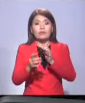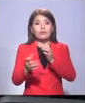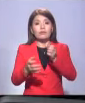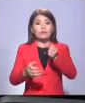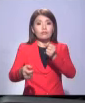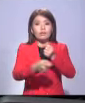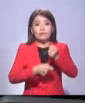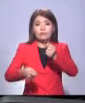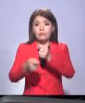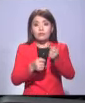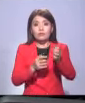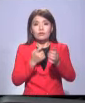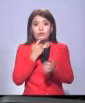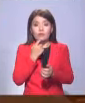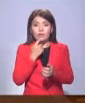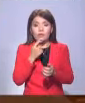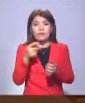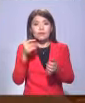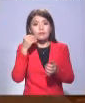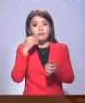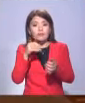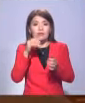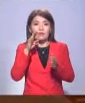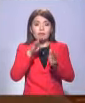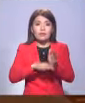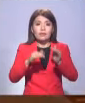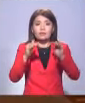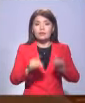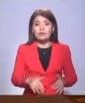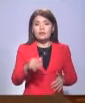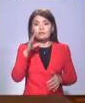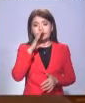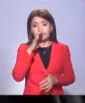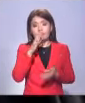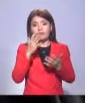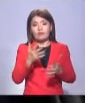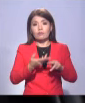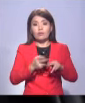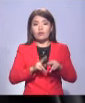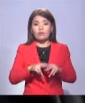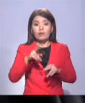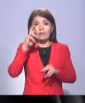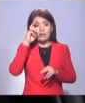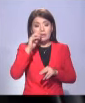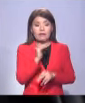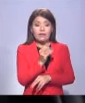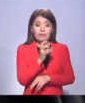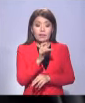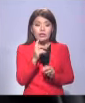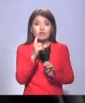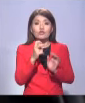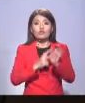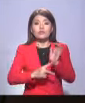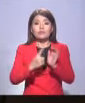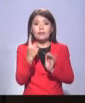бидайдың бағасымен бірге сапасы да төмендеді. Ауыл шаруашылығы министрлігі субсидия мәселесін ушықтырып жіберген. Мемлекет фермерлерге 171